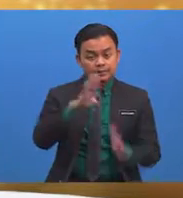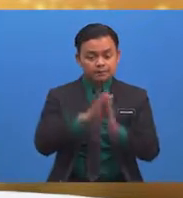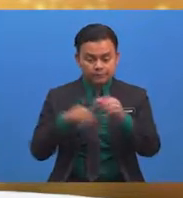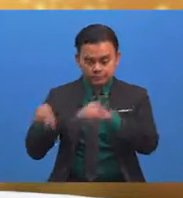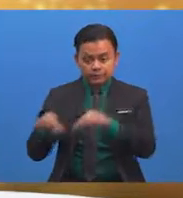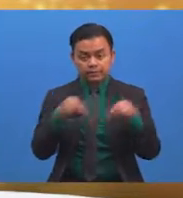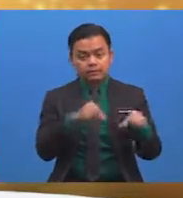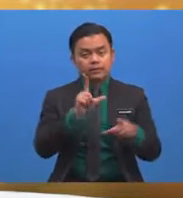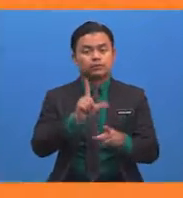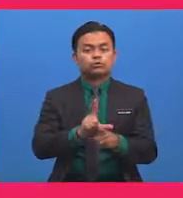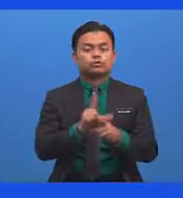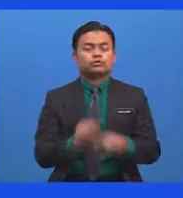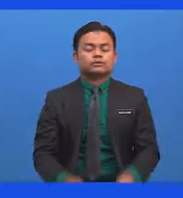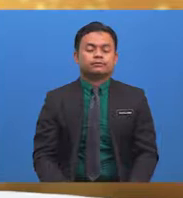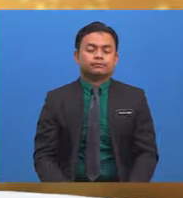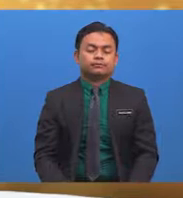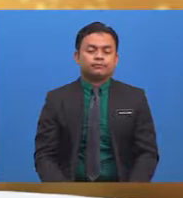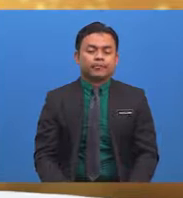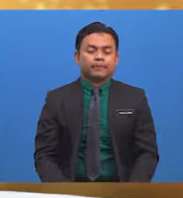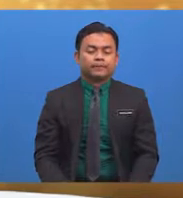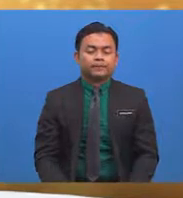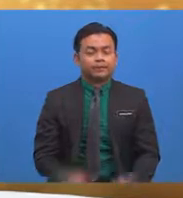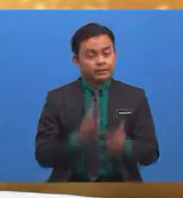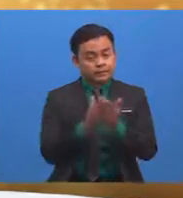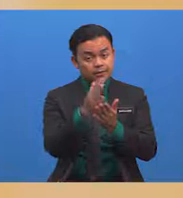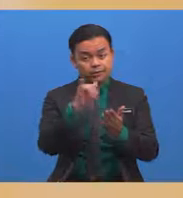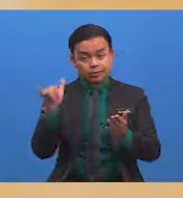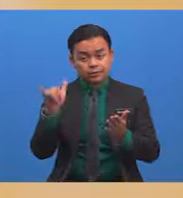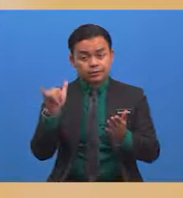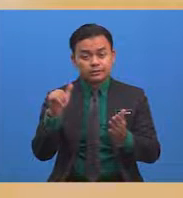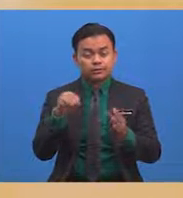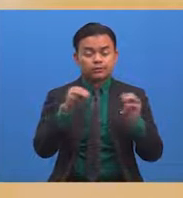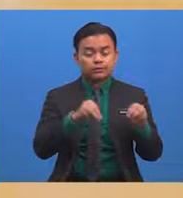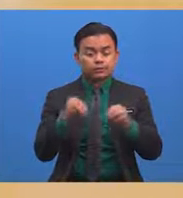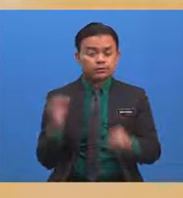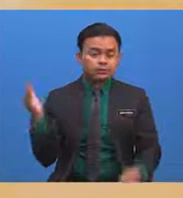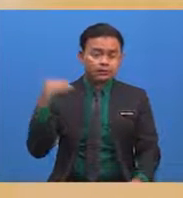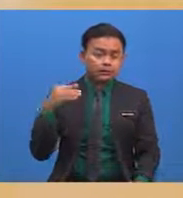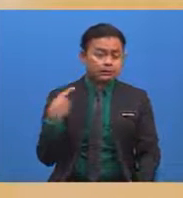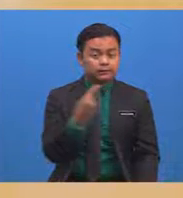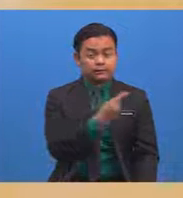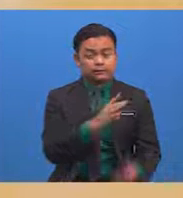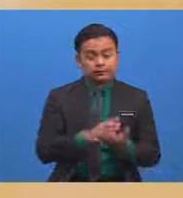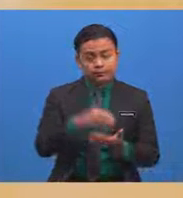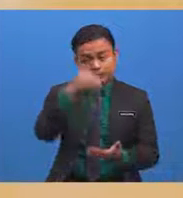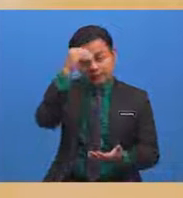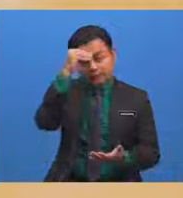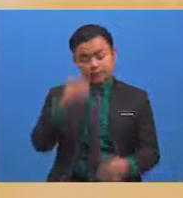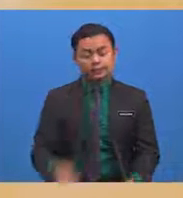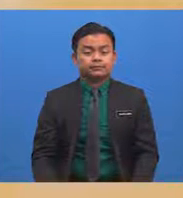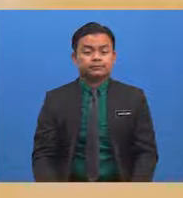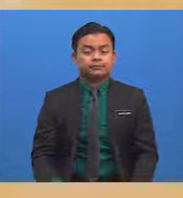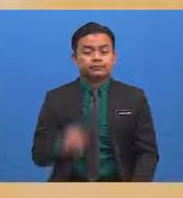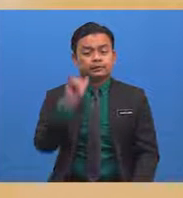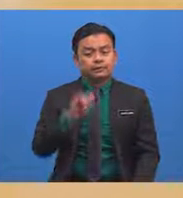bergerak lurus. Seterusnya murid-murid, mari kita mempelajari pula